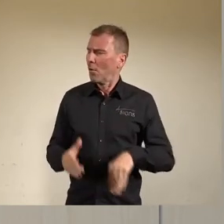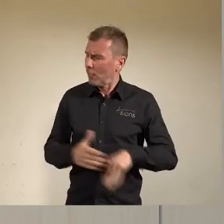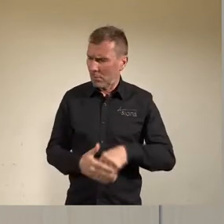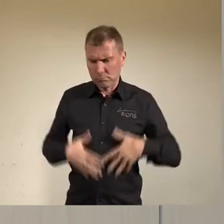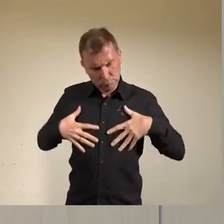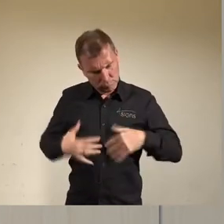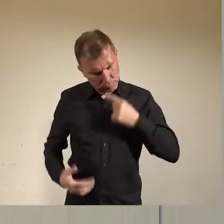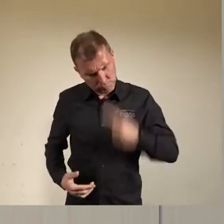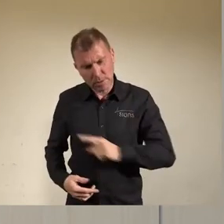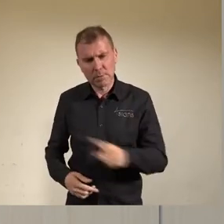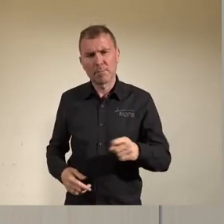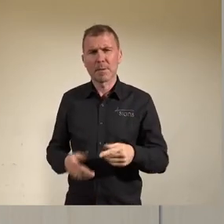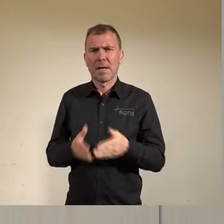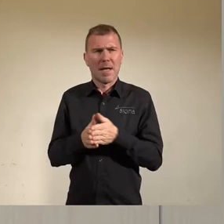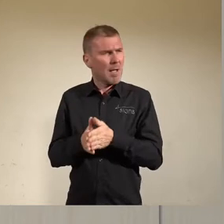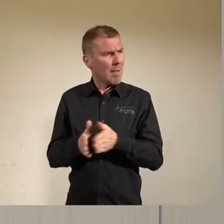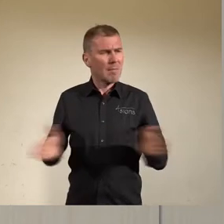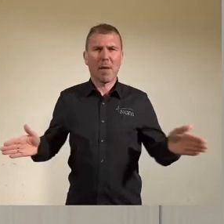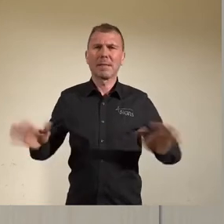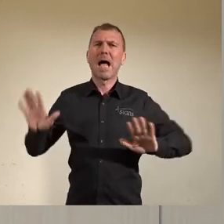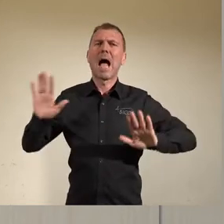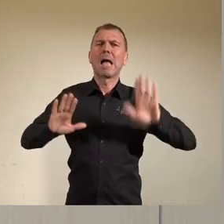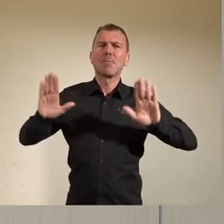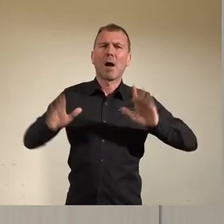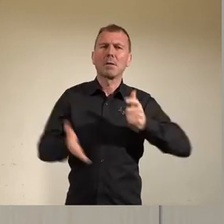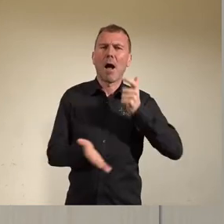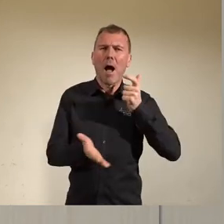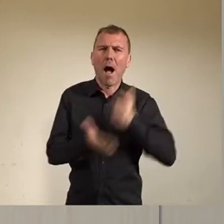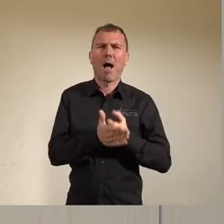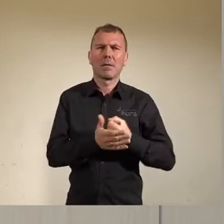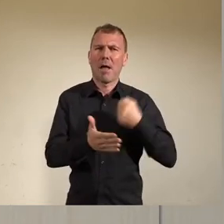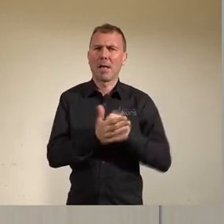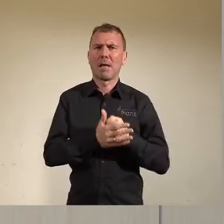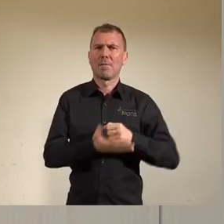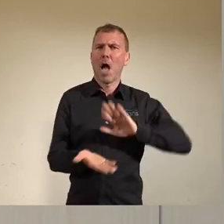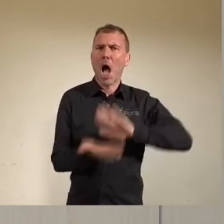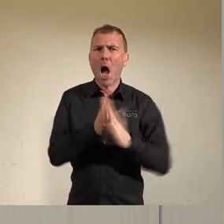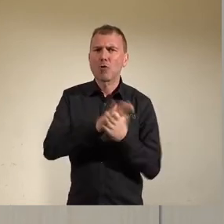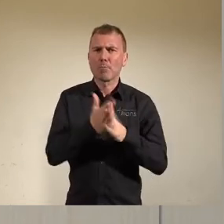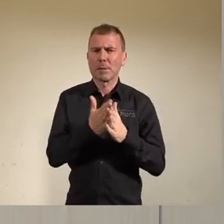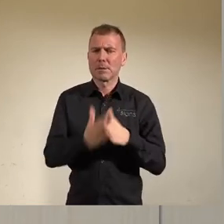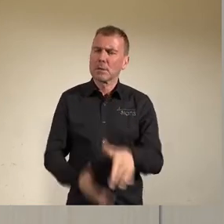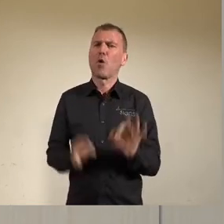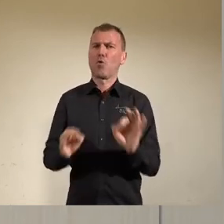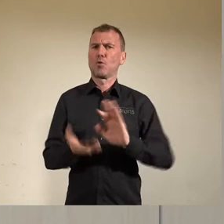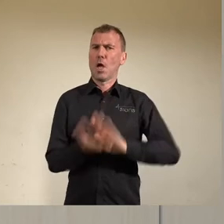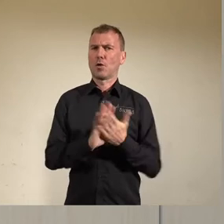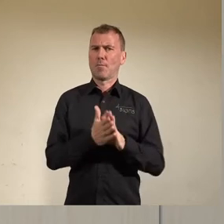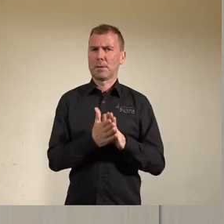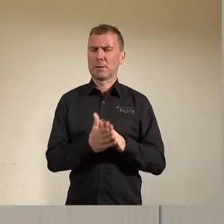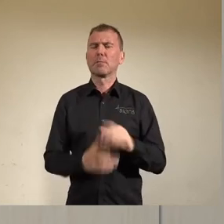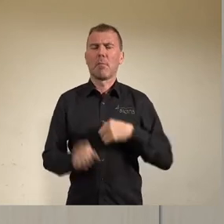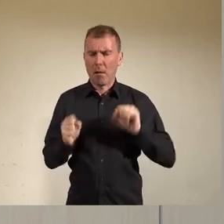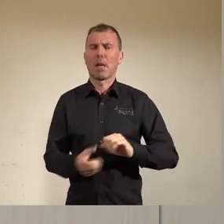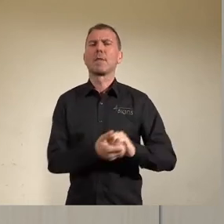Überzeugung, dieser breit getragene und demokratisch hart errungene Kompromiss ist ein guter. Mit diesem kommen wir gemeinsam solidarisch aus